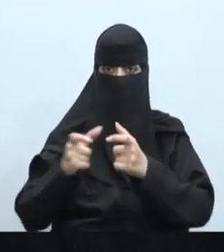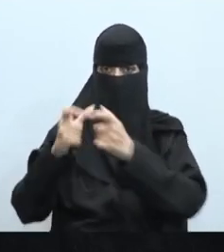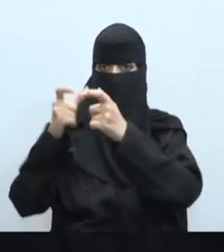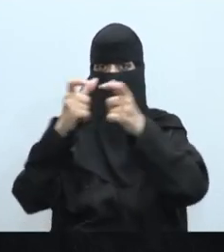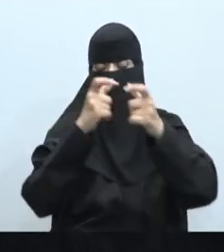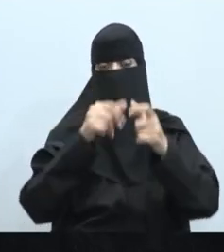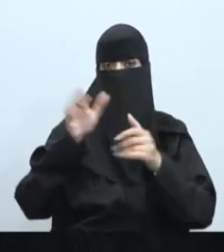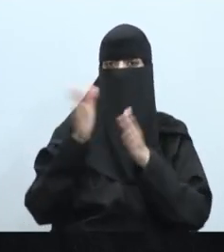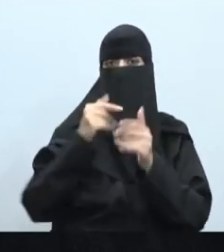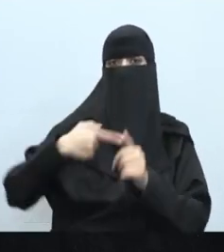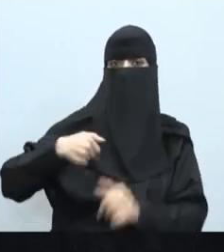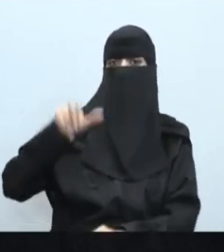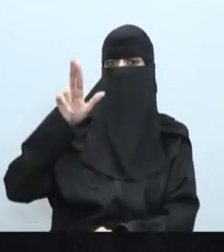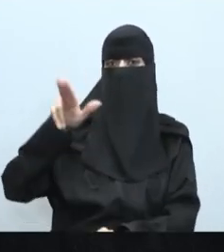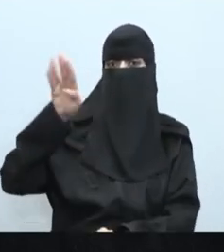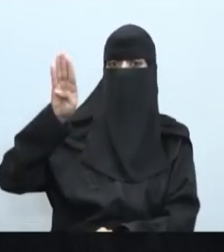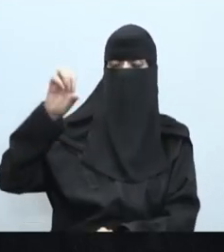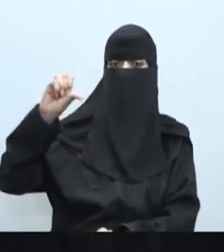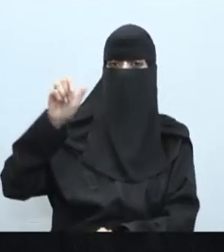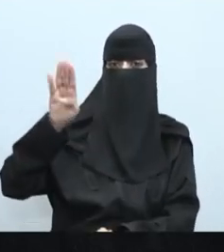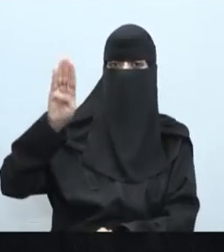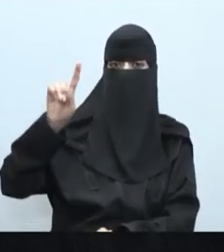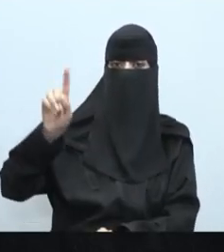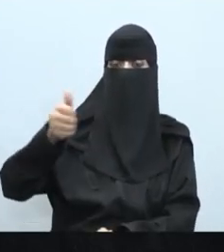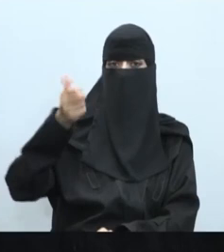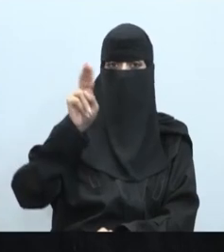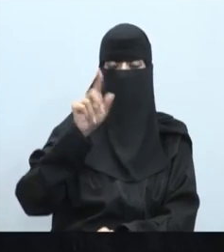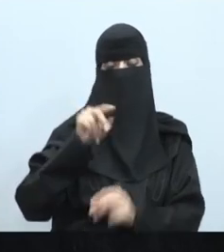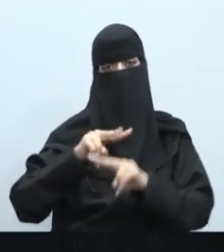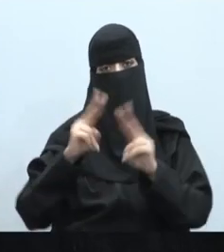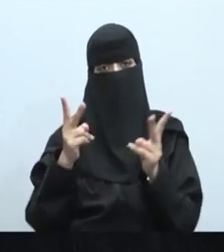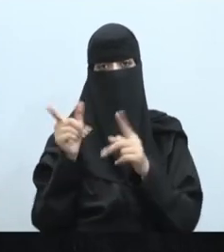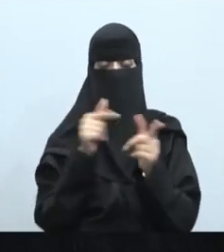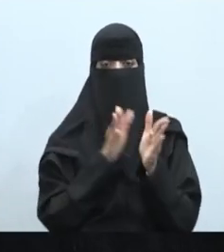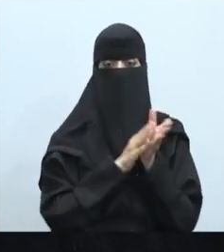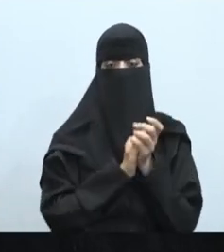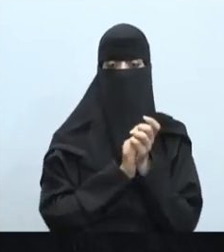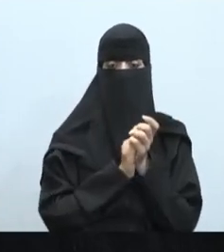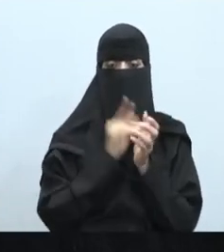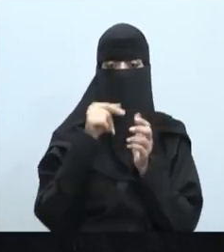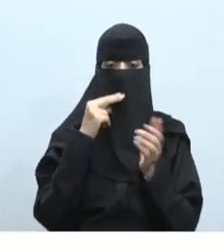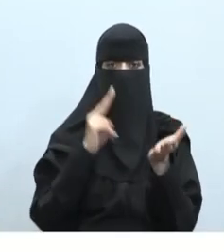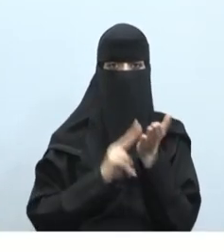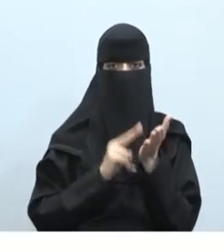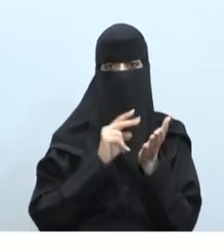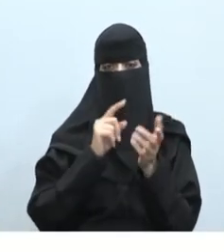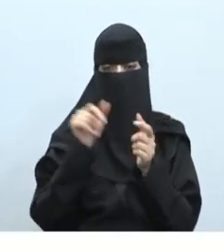تسمى بالكوكبات او لها مسمى اخر يطلق عليها تعبير